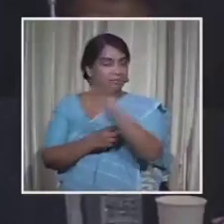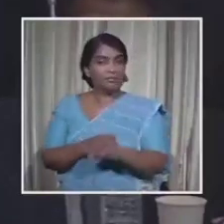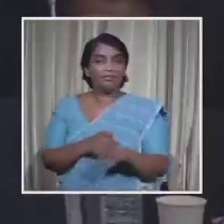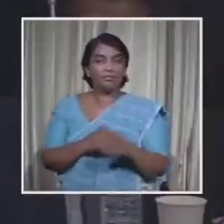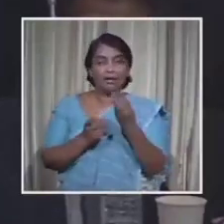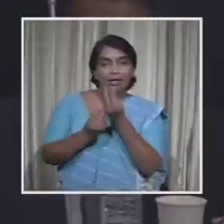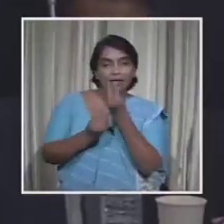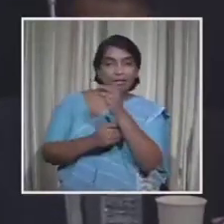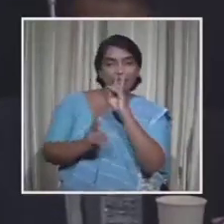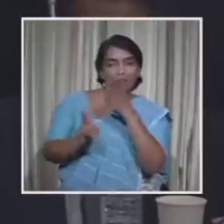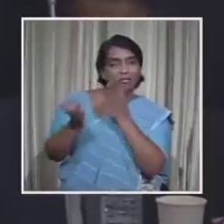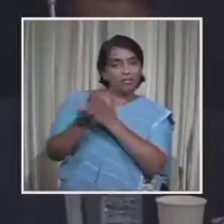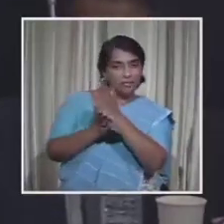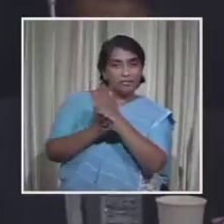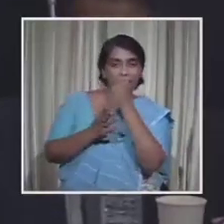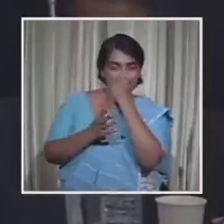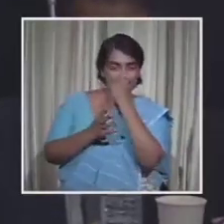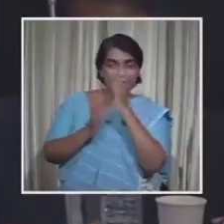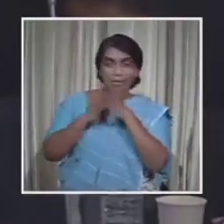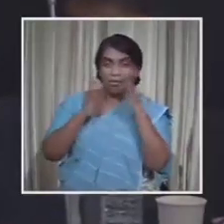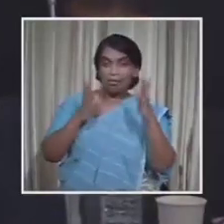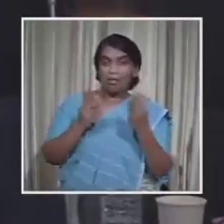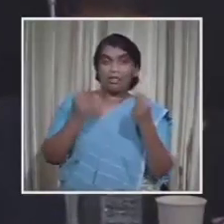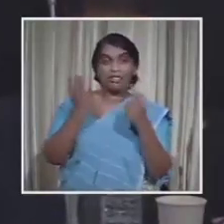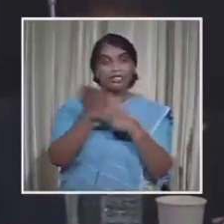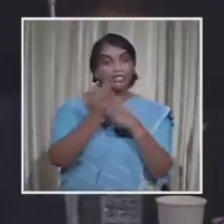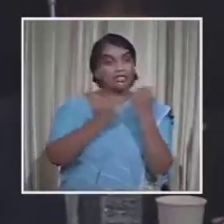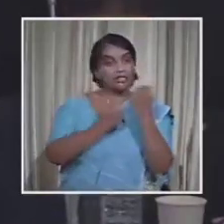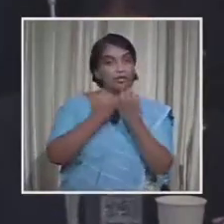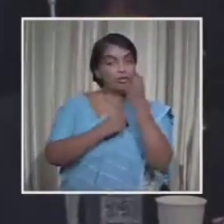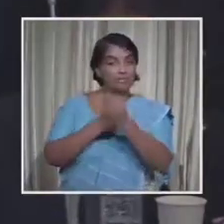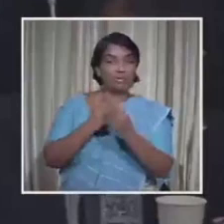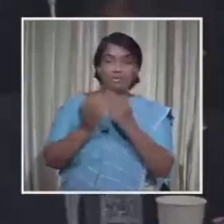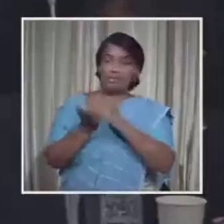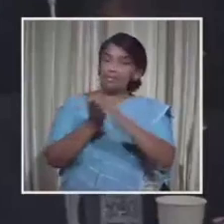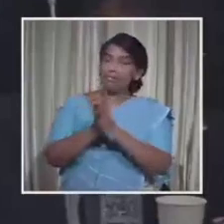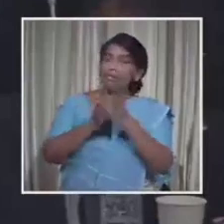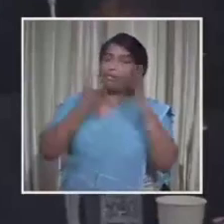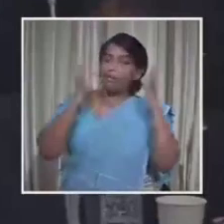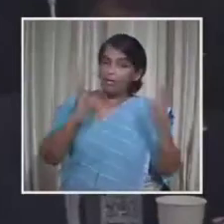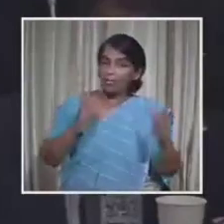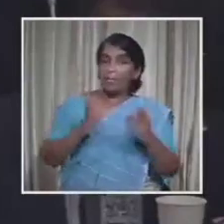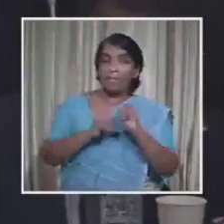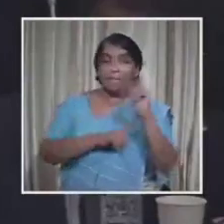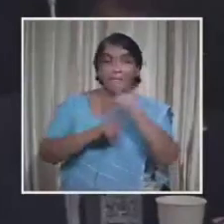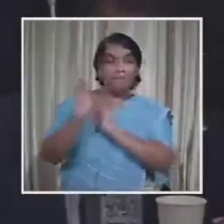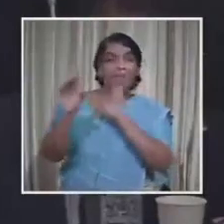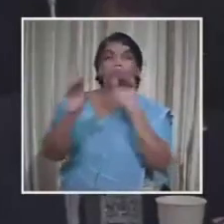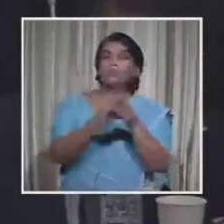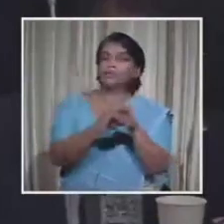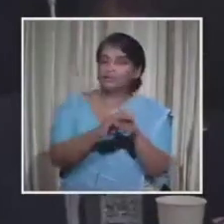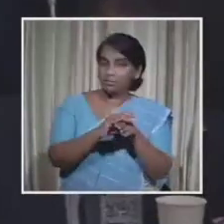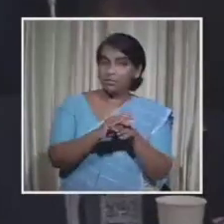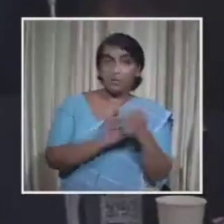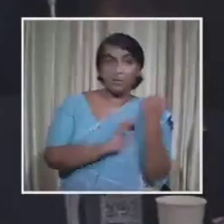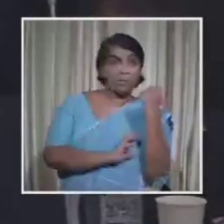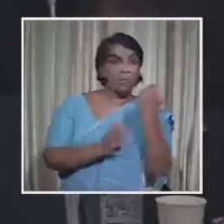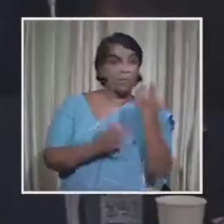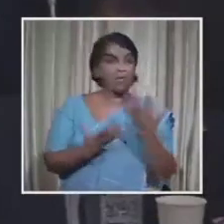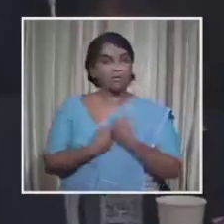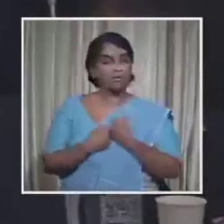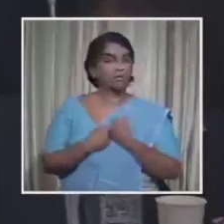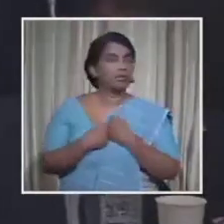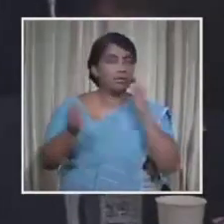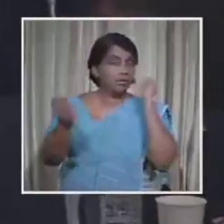பொன்சேகா தெரிவித்தார். இதேவேளை இடைக்கால அரசாங்கம் தற்போதைய பிரச்சினைக்கு தீர்வாக்காது என்றும் அவர் தெரிவித்தார். எனவே